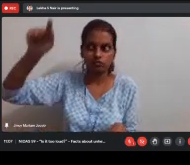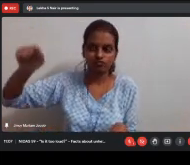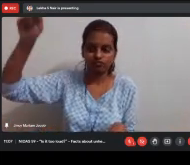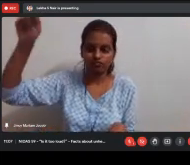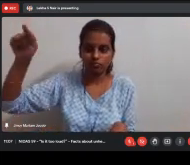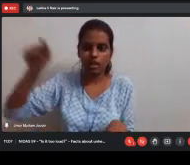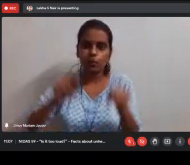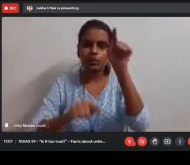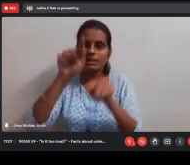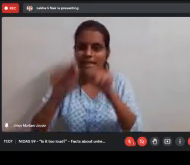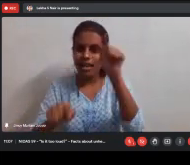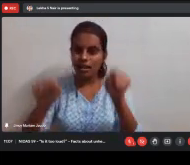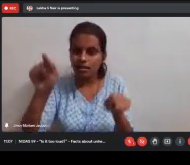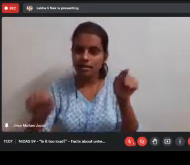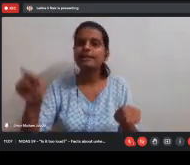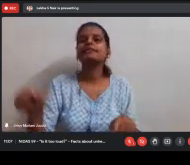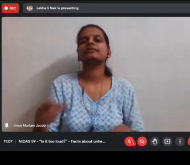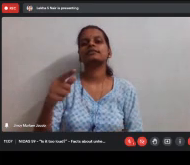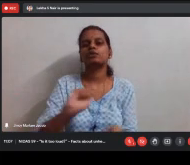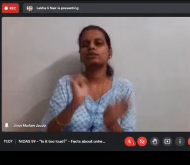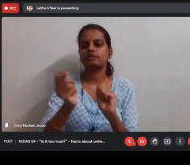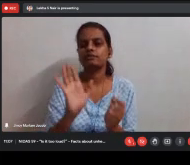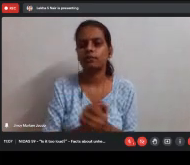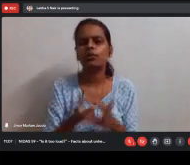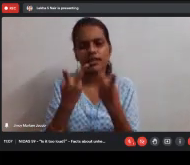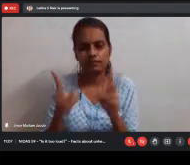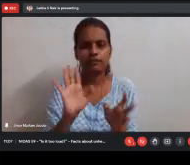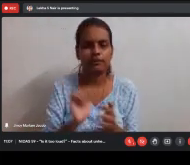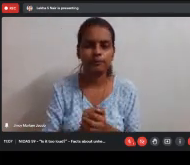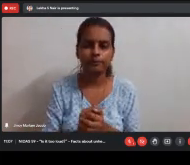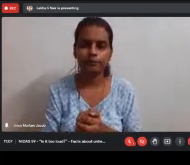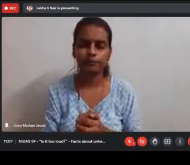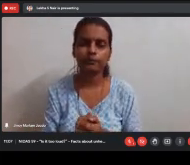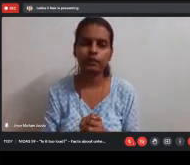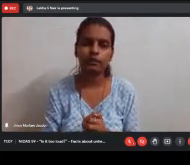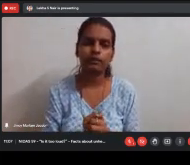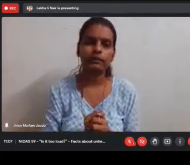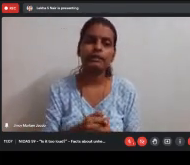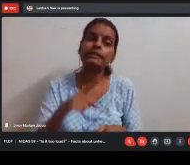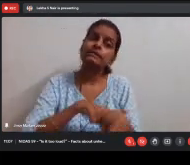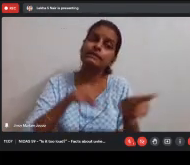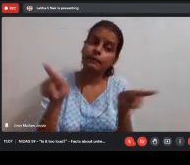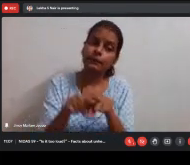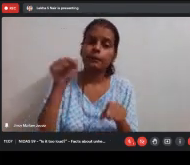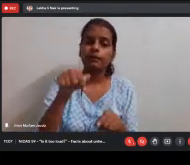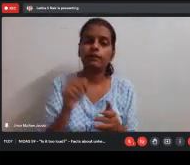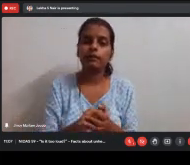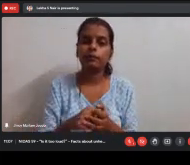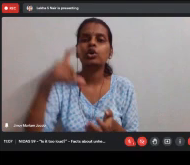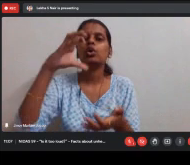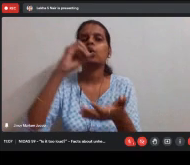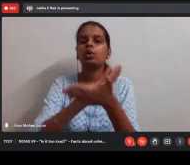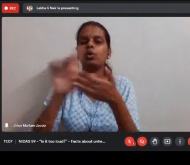അറ്റത്ത് എന്ന് പറയുന്നത് കുറച്ച് കട്ടിയുള്ള ശബ്ദമായും ഏറ്റവും അങ്ങേ അറ്റത്ത് വലത്തെ വശത്തേക്ക് നമുക്ക് പോകുമ്പോൾ കീബോർഡിൽ നമ്മൾ വായിച്ചു